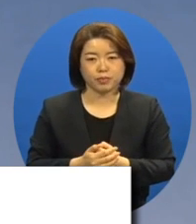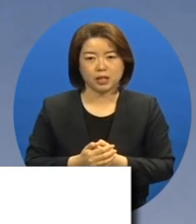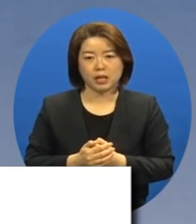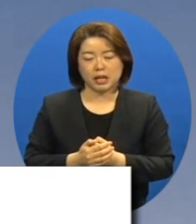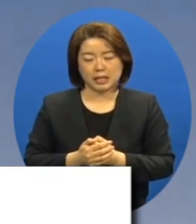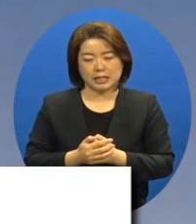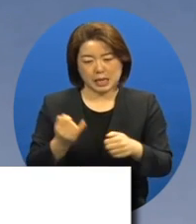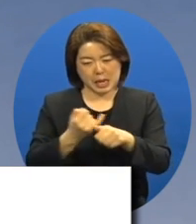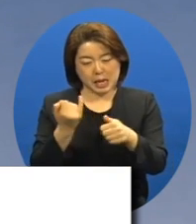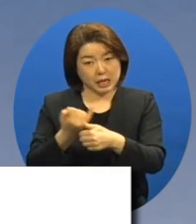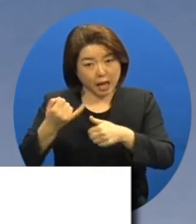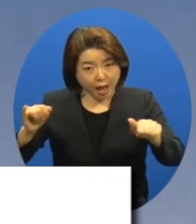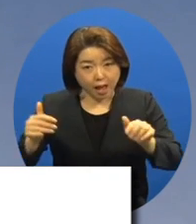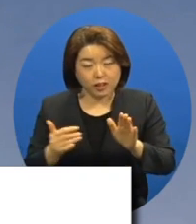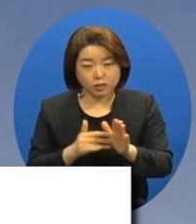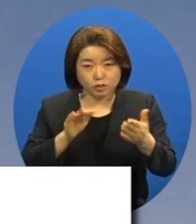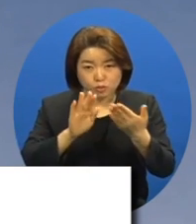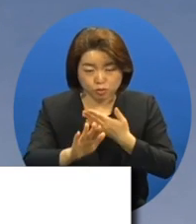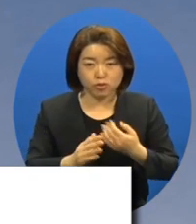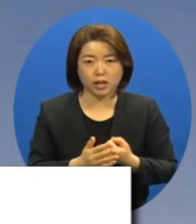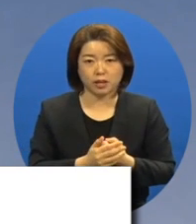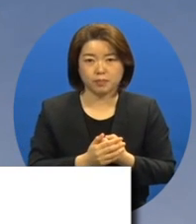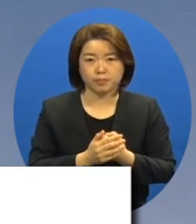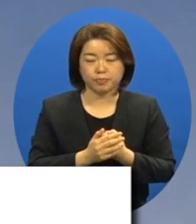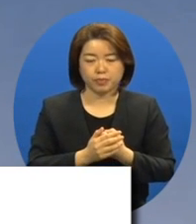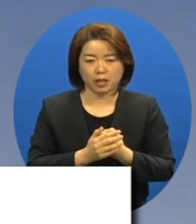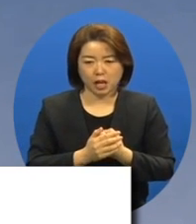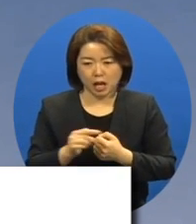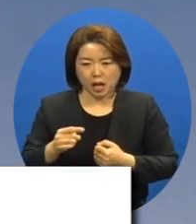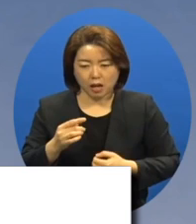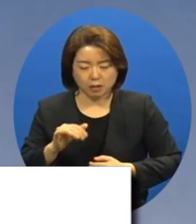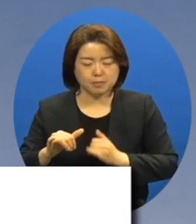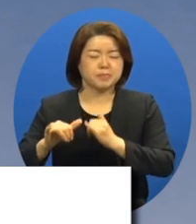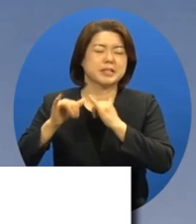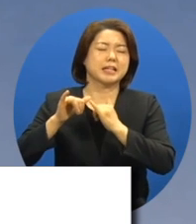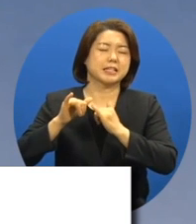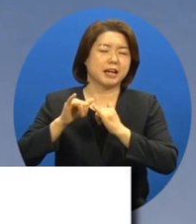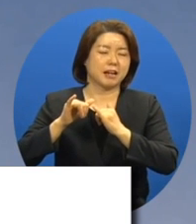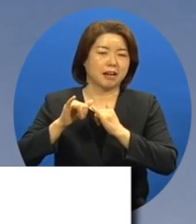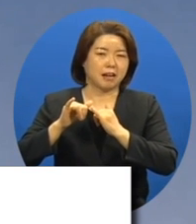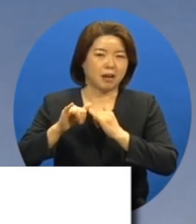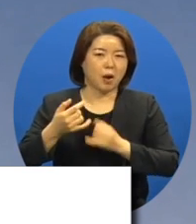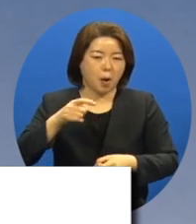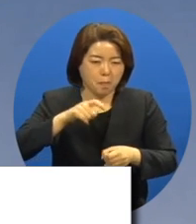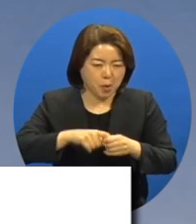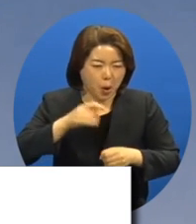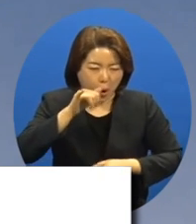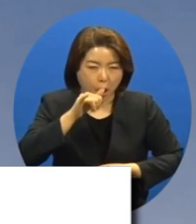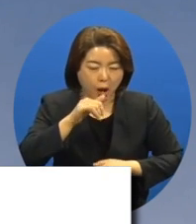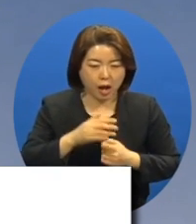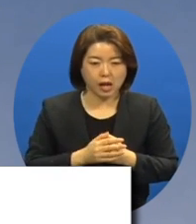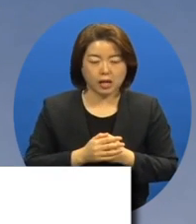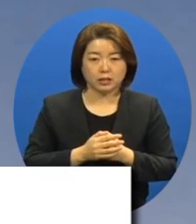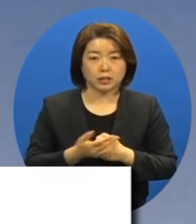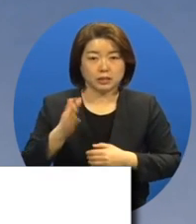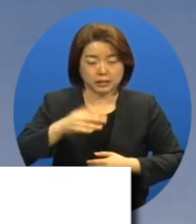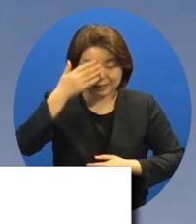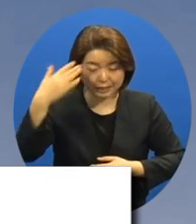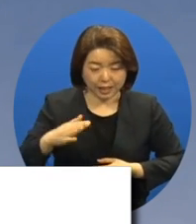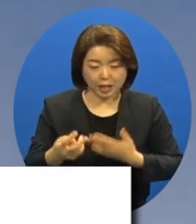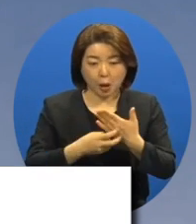하고 그리고는 음독자살을 시도를 했습니다 그 병원에 찾아갔습니다